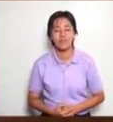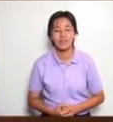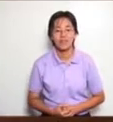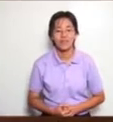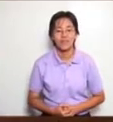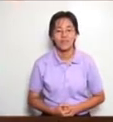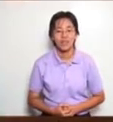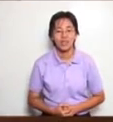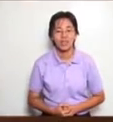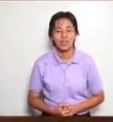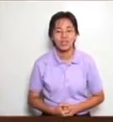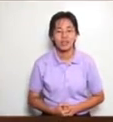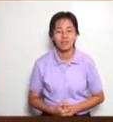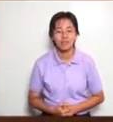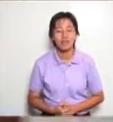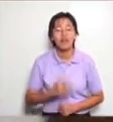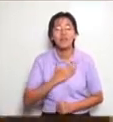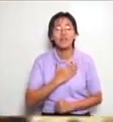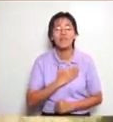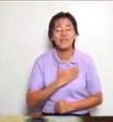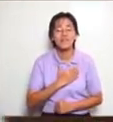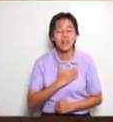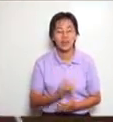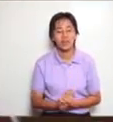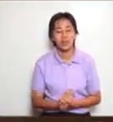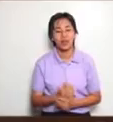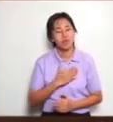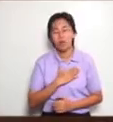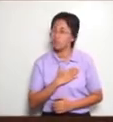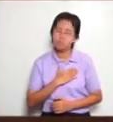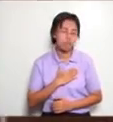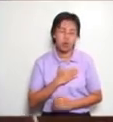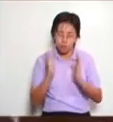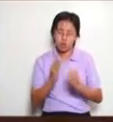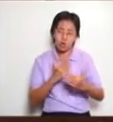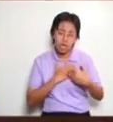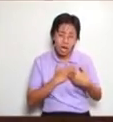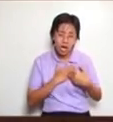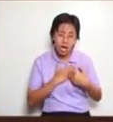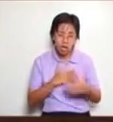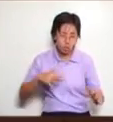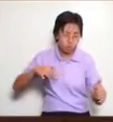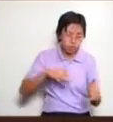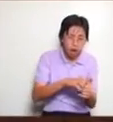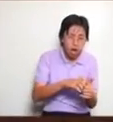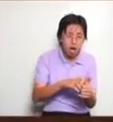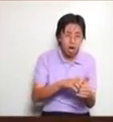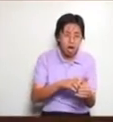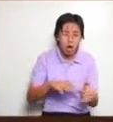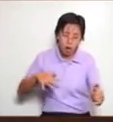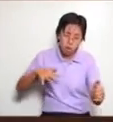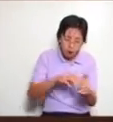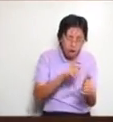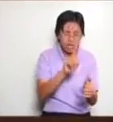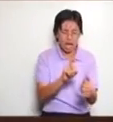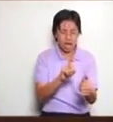เพระว่าผมำใไมไดหอกถ้ากลาคบคนMüzik supplementsชน เขาไมมศฆม Script